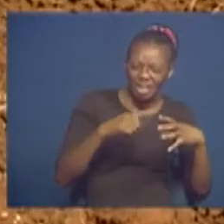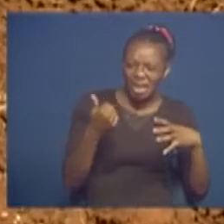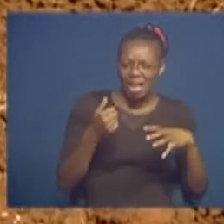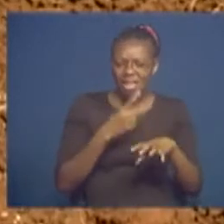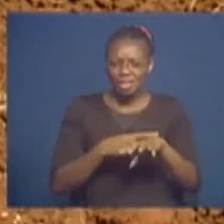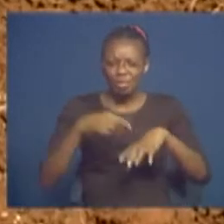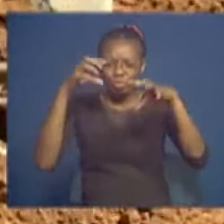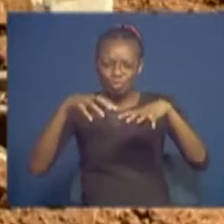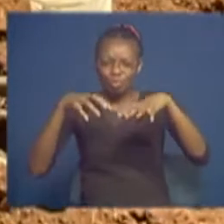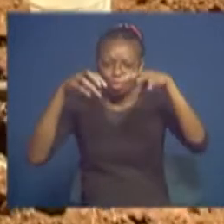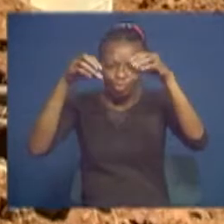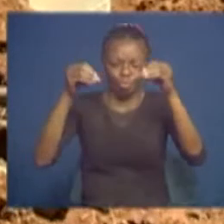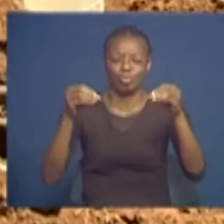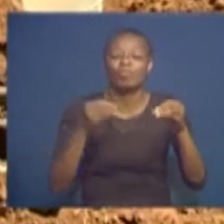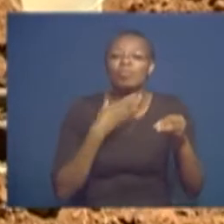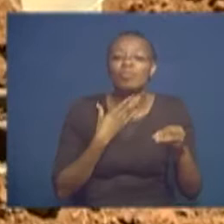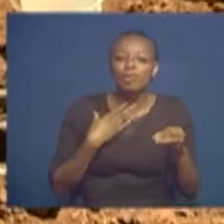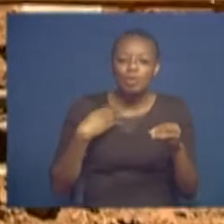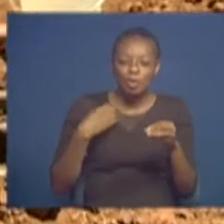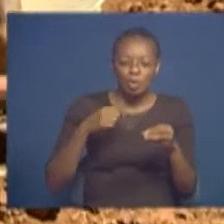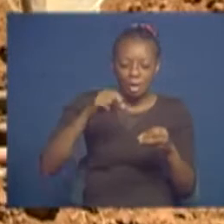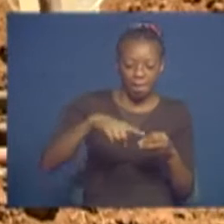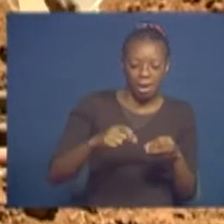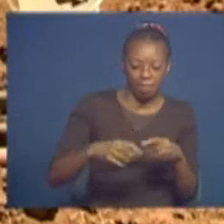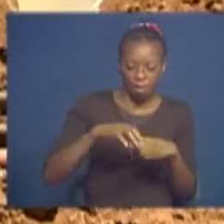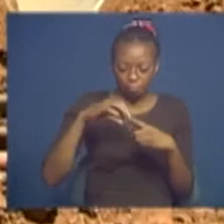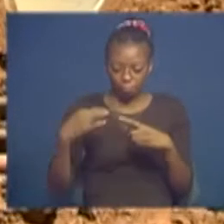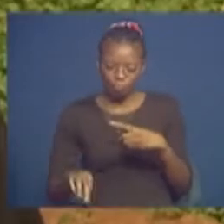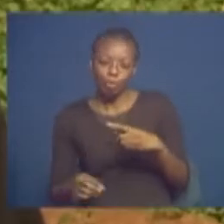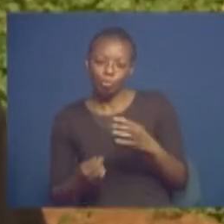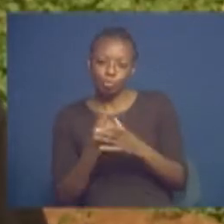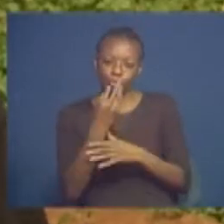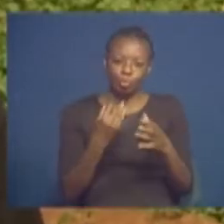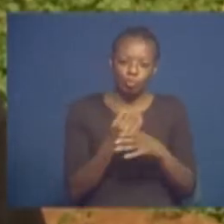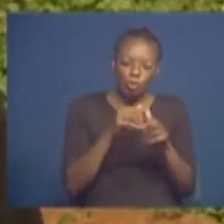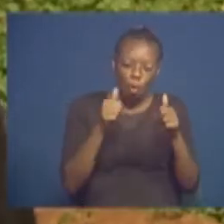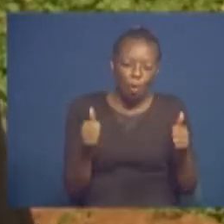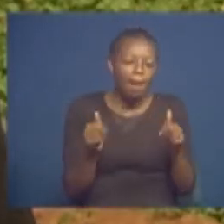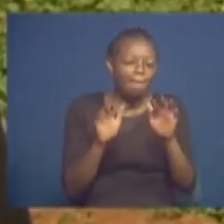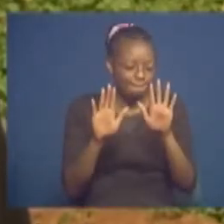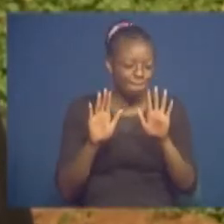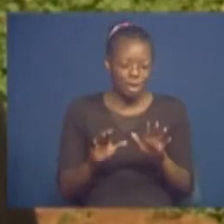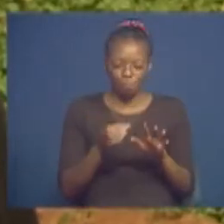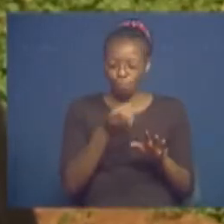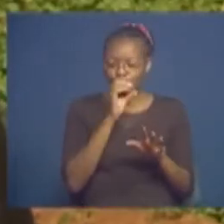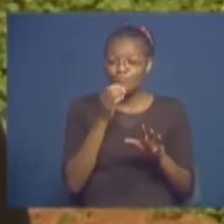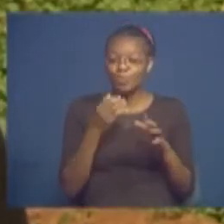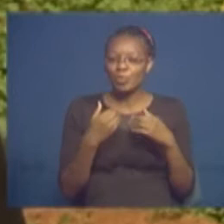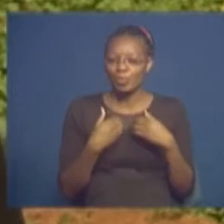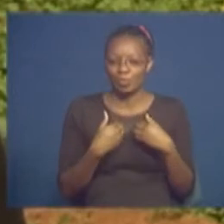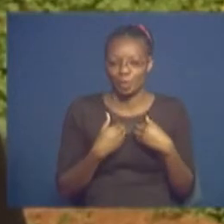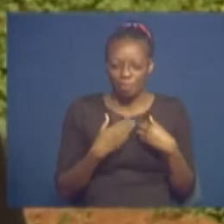hili, lazima uwe na maji ya kunyunyizia mimea yako. Ukijipaga na maji kabisa, once umeanza kuiweka